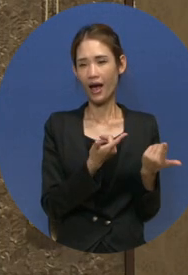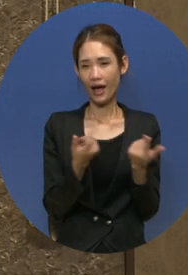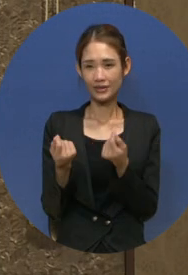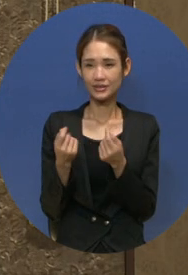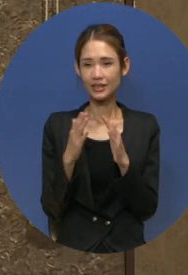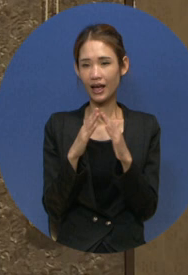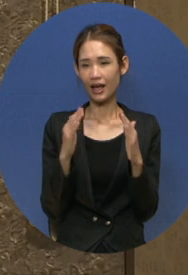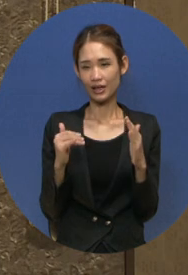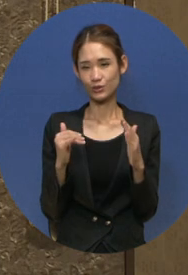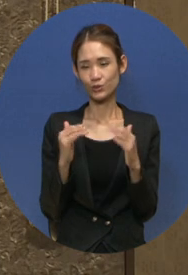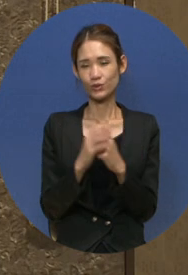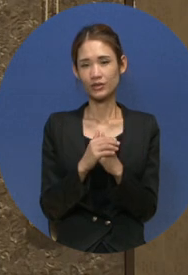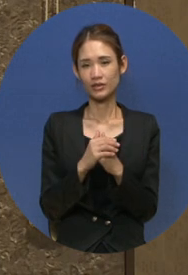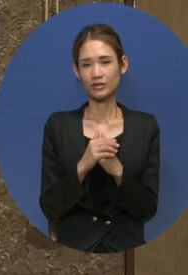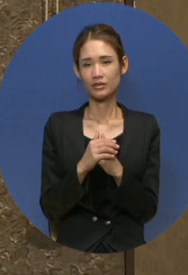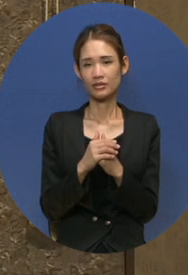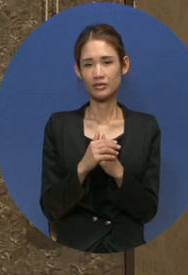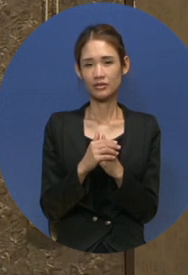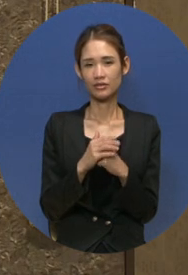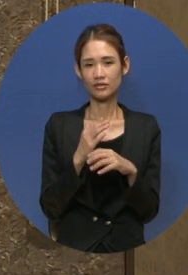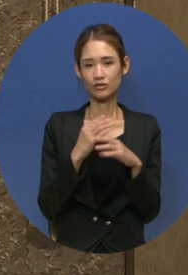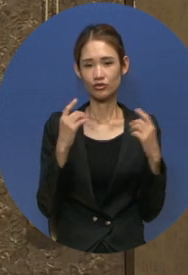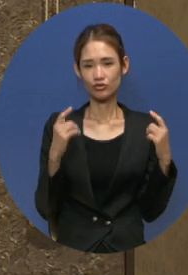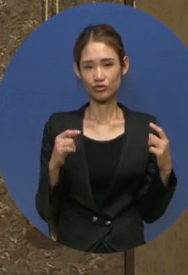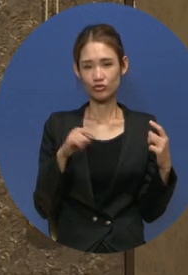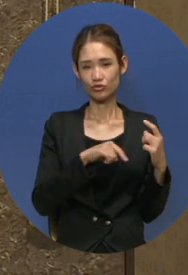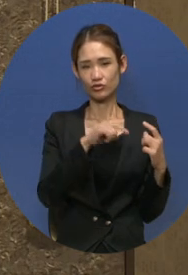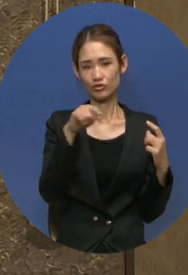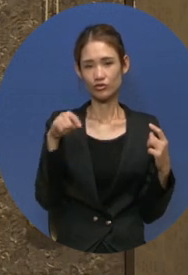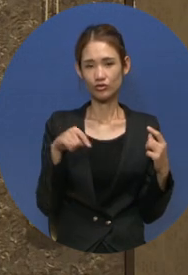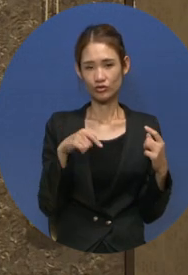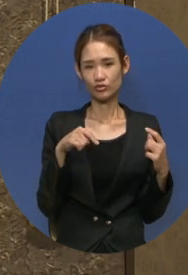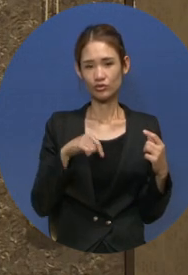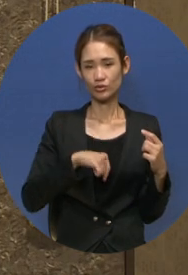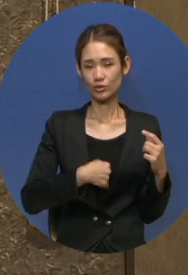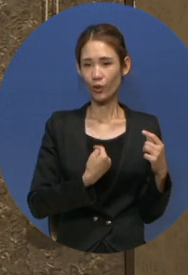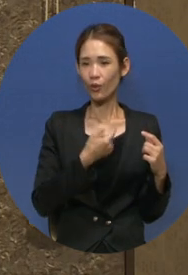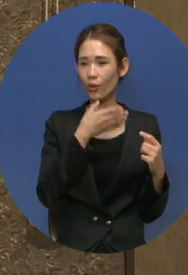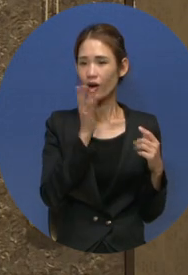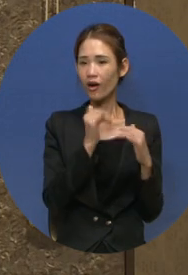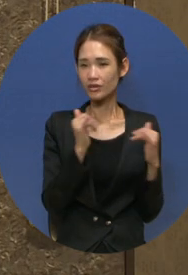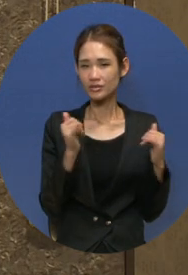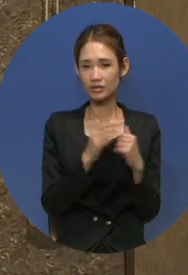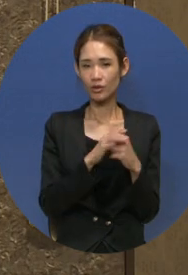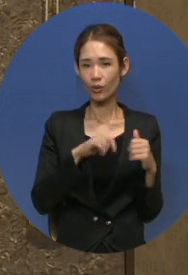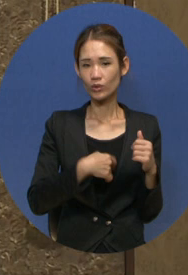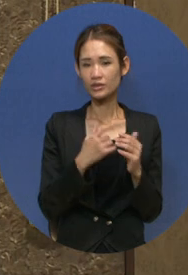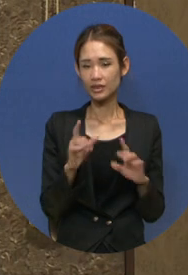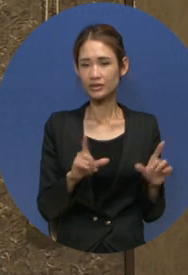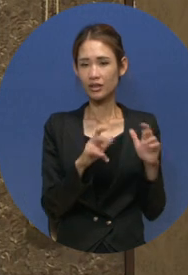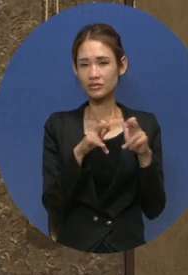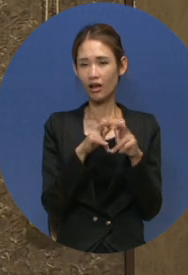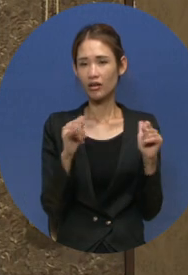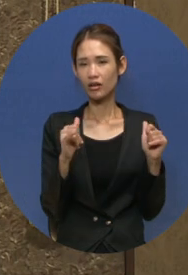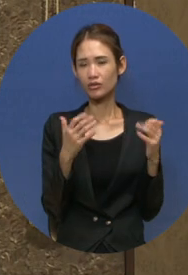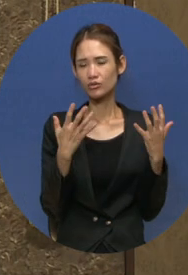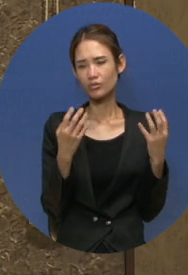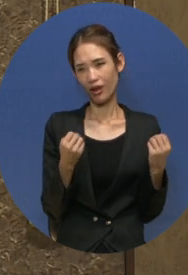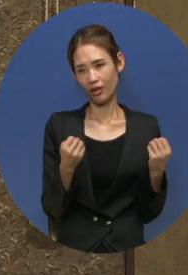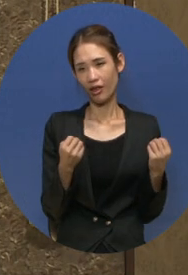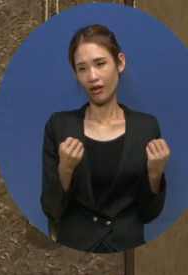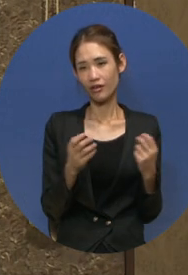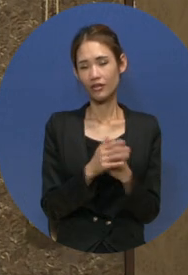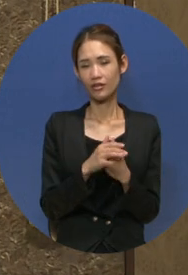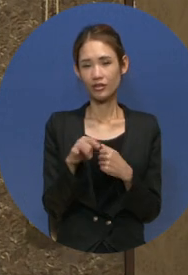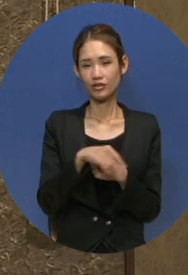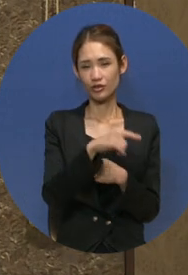거예요. 그러니까 되게 중국 같은 경우에는 이렇게 독거 어르신 아니면 혼자 사는 장애인분들이 꽤 많거든요.